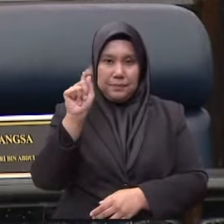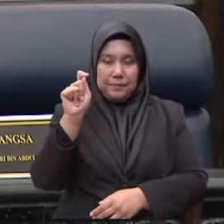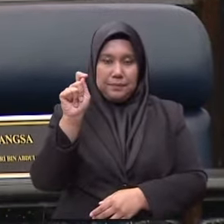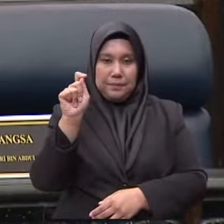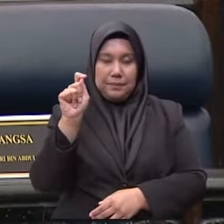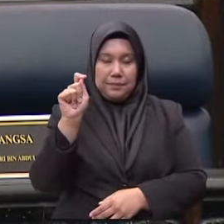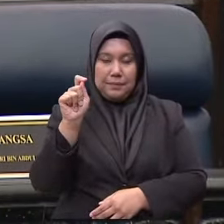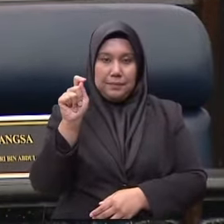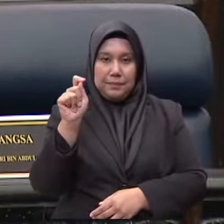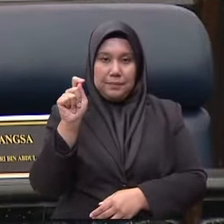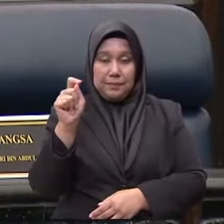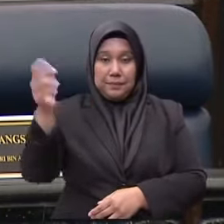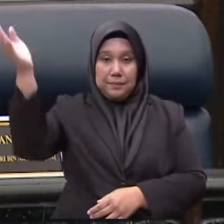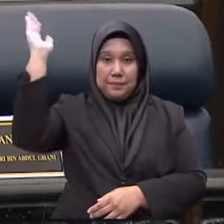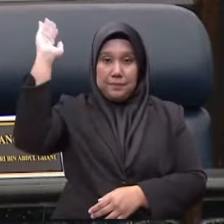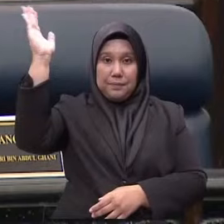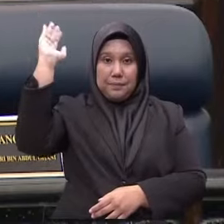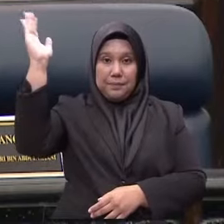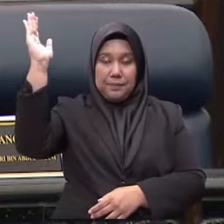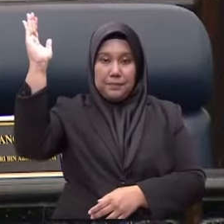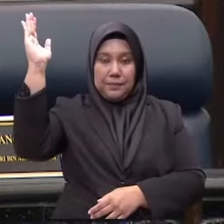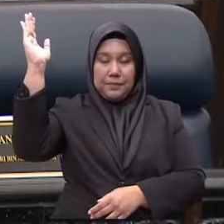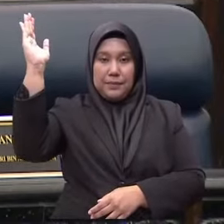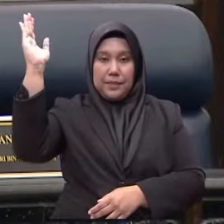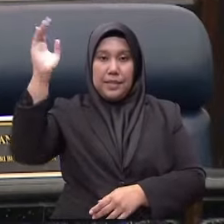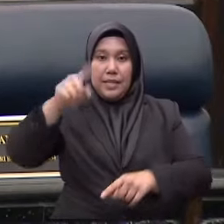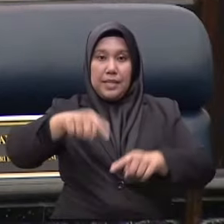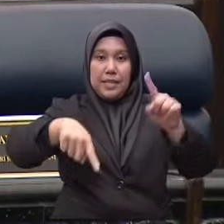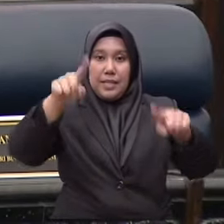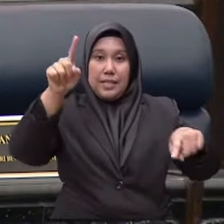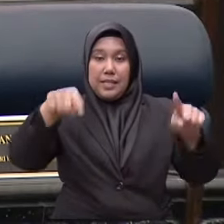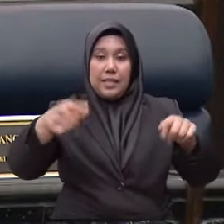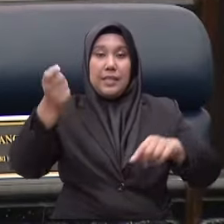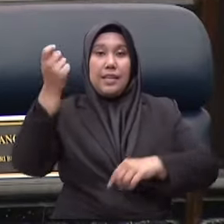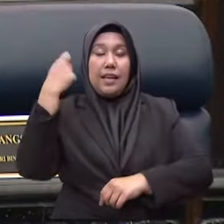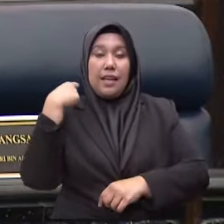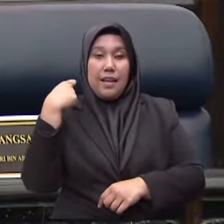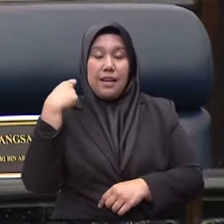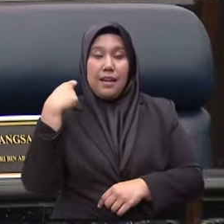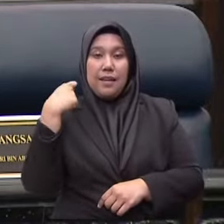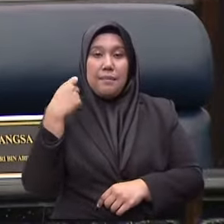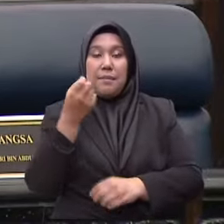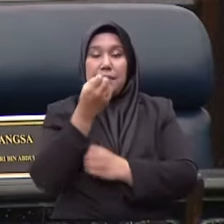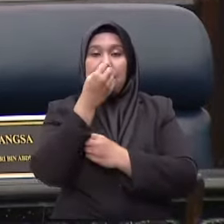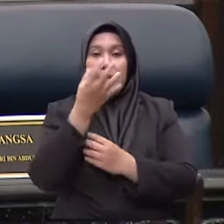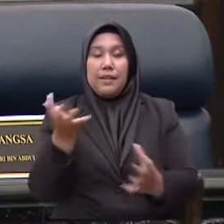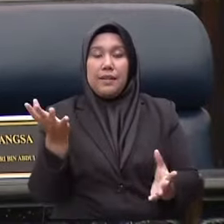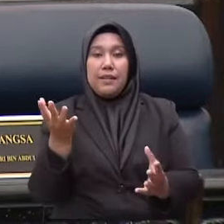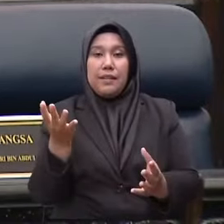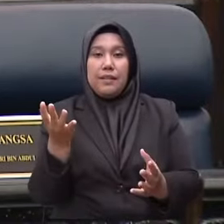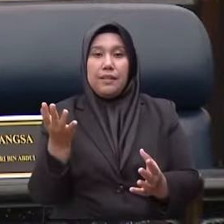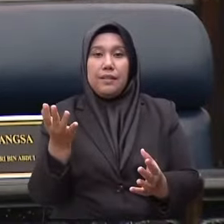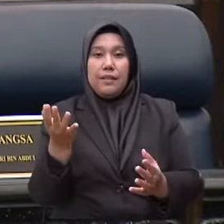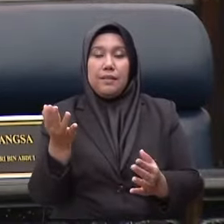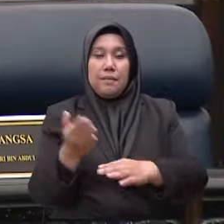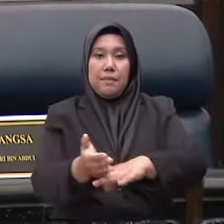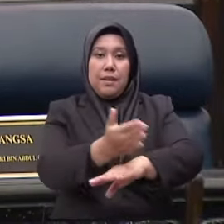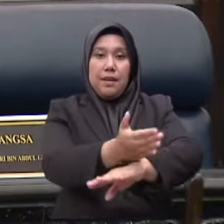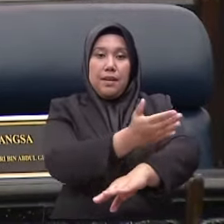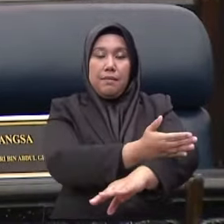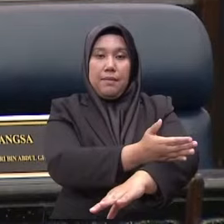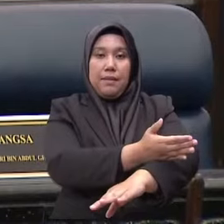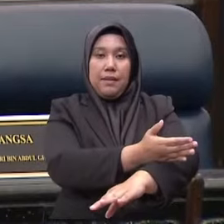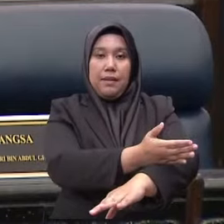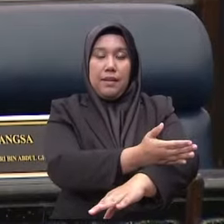larut membentangkan statistik tadi yang mengatakan bahawa perkembangan ekonomi